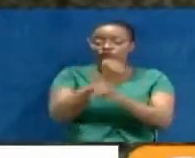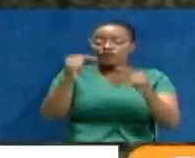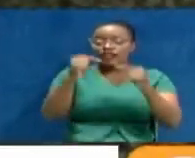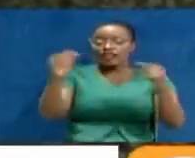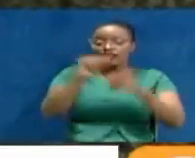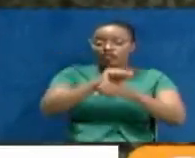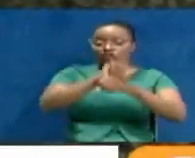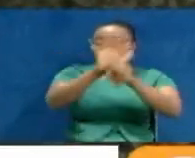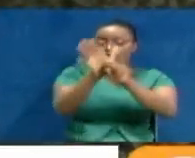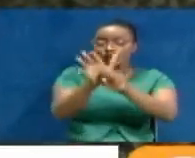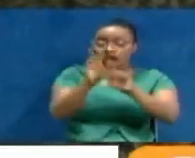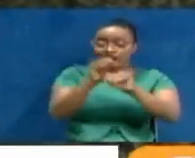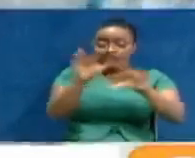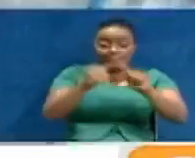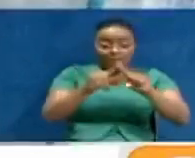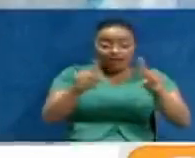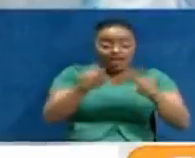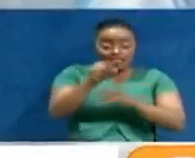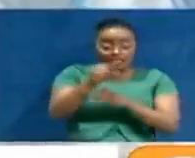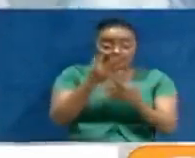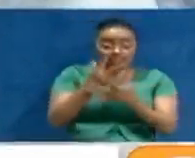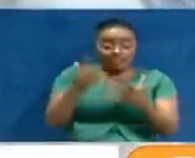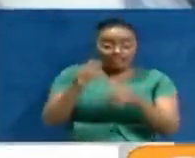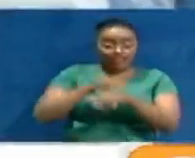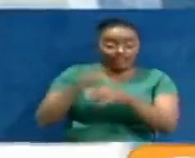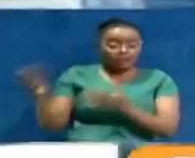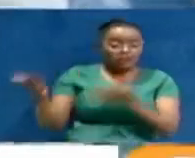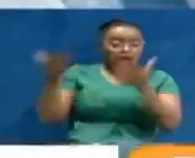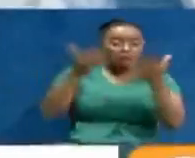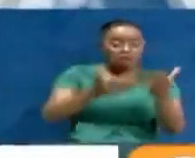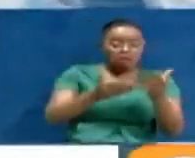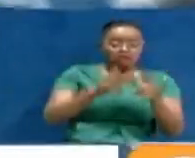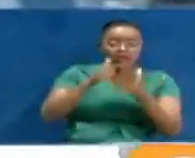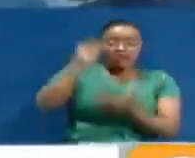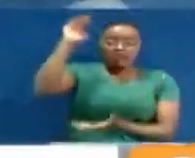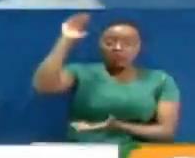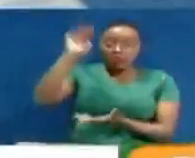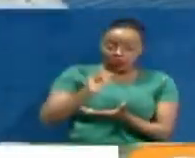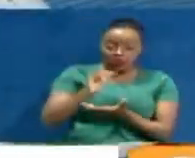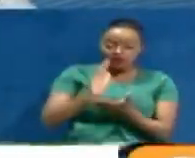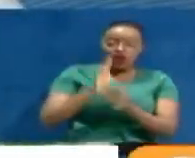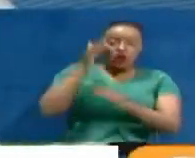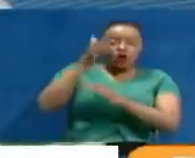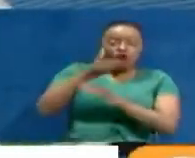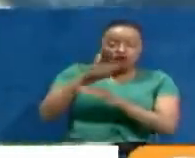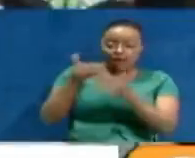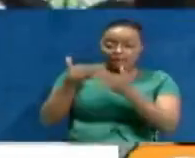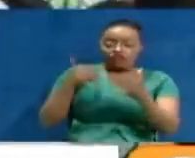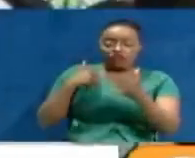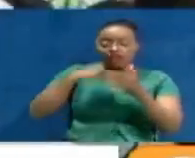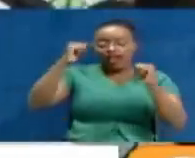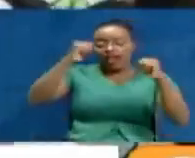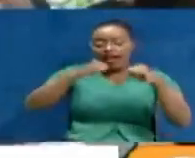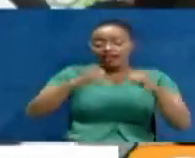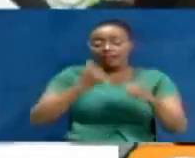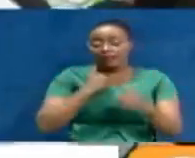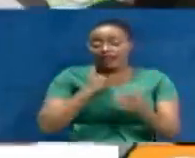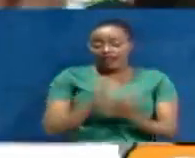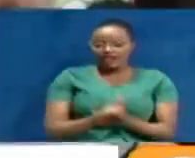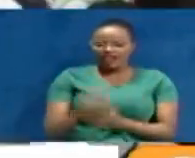na maambukizi ya corona, lakini baadhi ya vitu hivyo vilivyowasilishwa vilipungua zaidi ya ilivyokuwa kwenye mkataba. We do